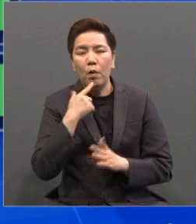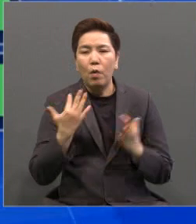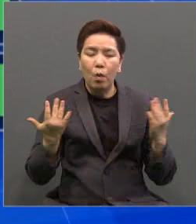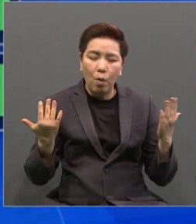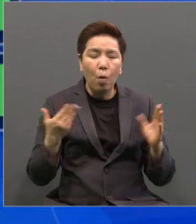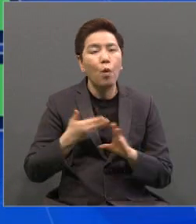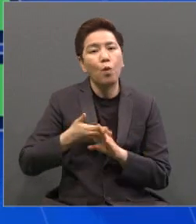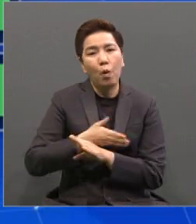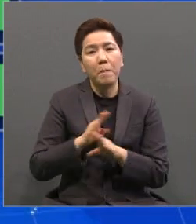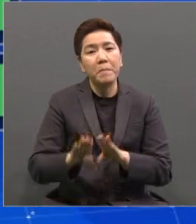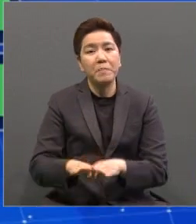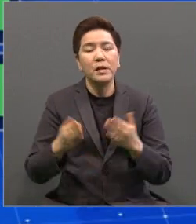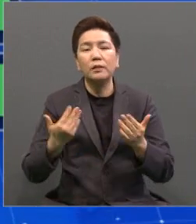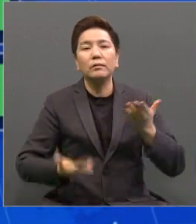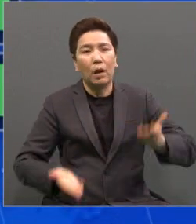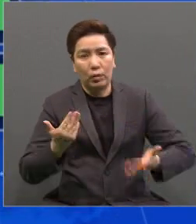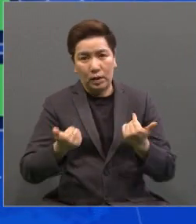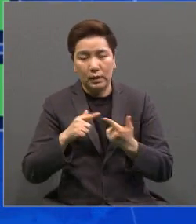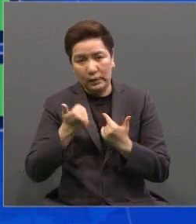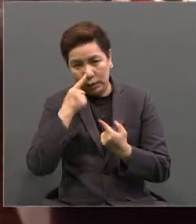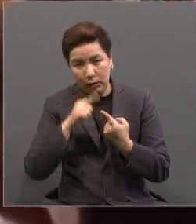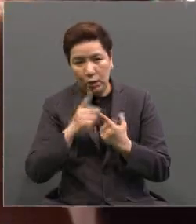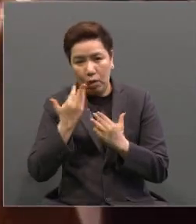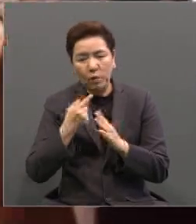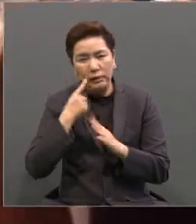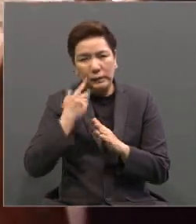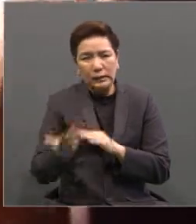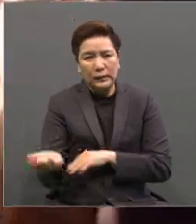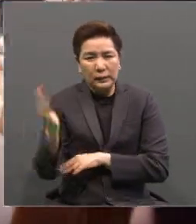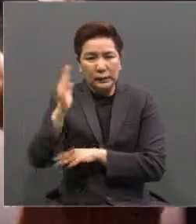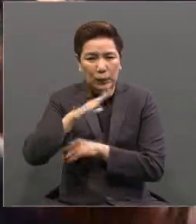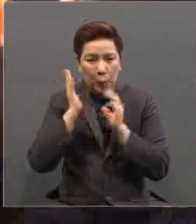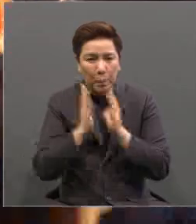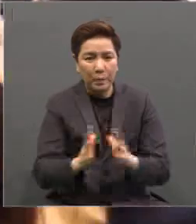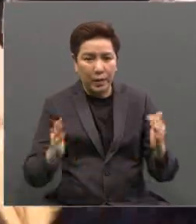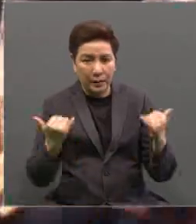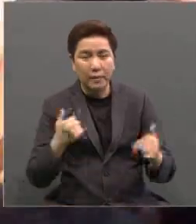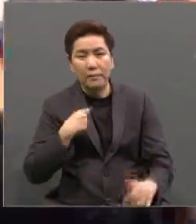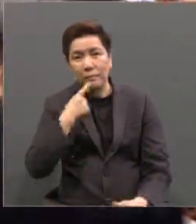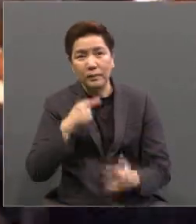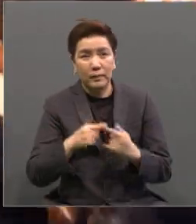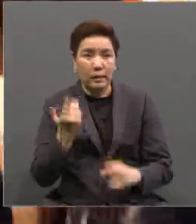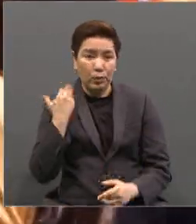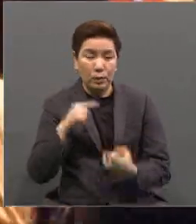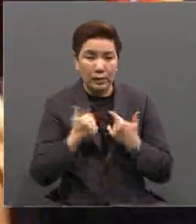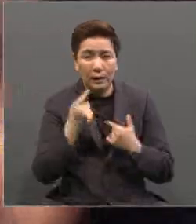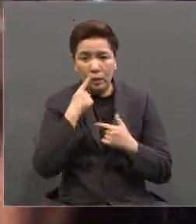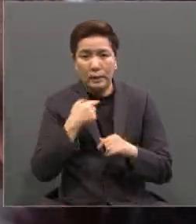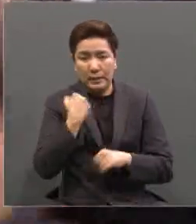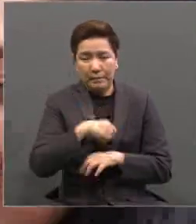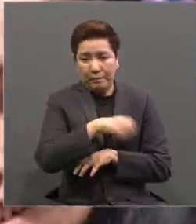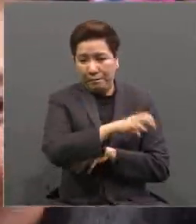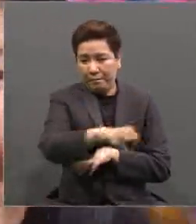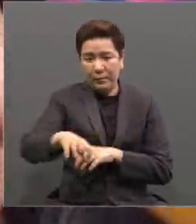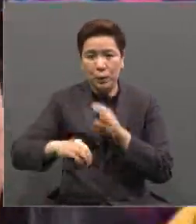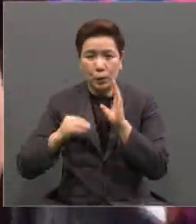ไปรอก่อนเปิดฉีดเสียด้วยซ้ำนะคะเพราะว่าสายๆเดี๋ยวคนจะเยอะคนจะแน่นด้วยนะคะเมื่อสักครู่คือ 10หน่วยเลือก